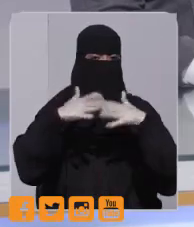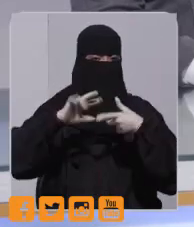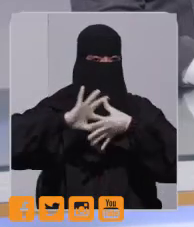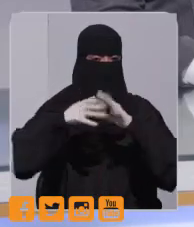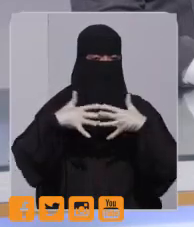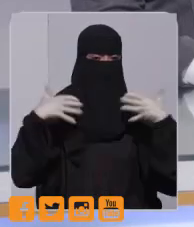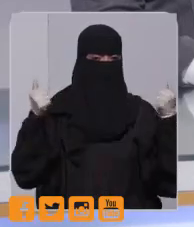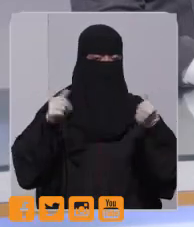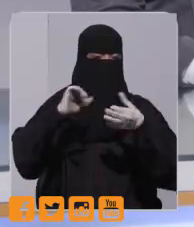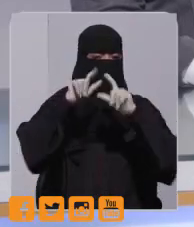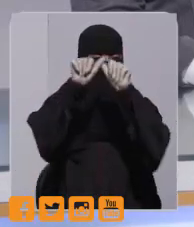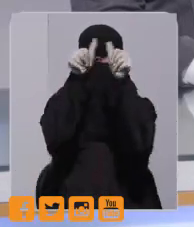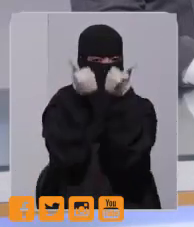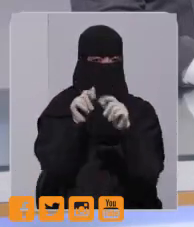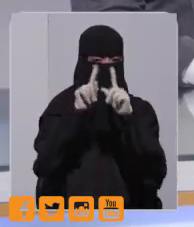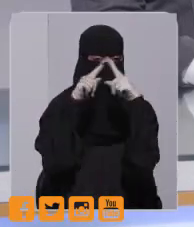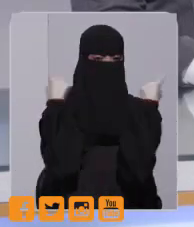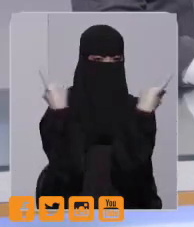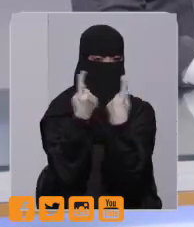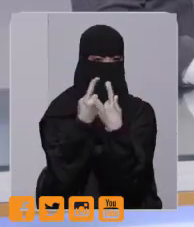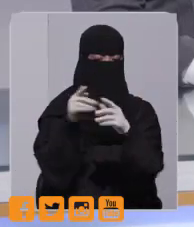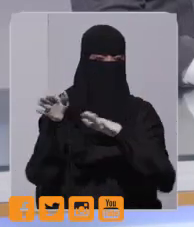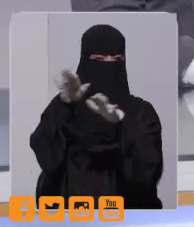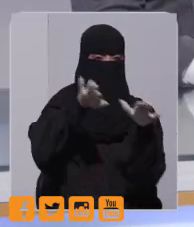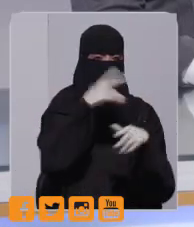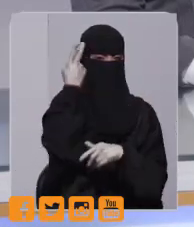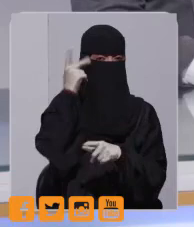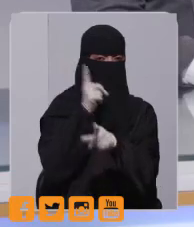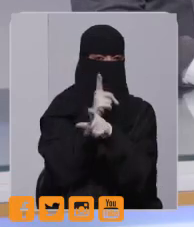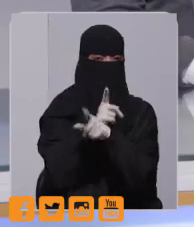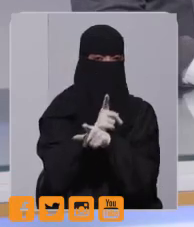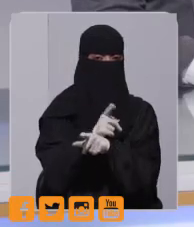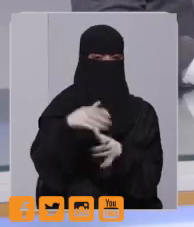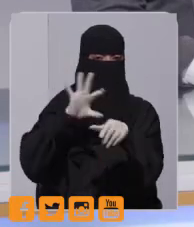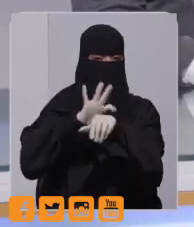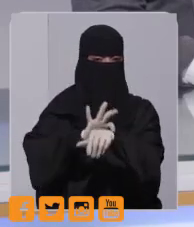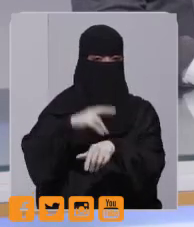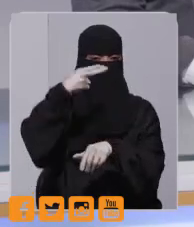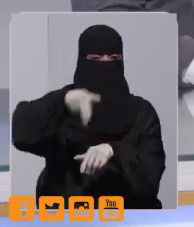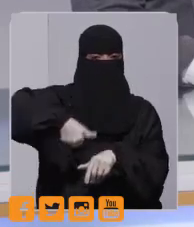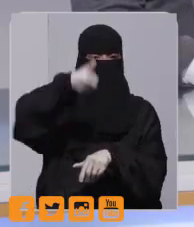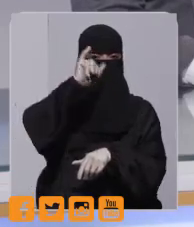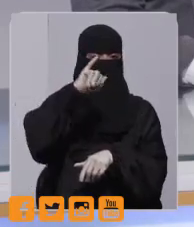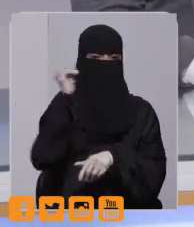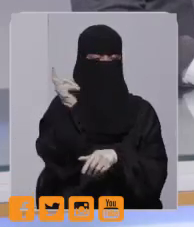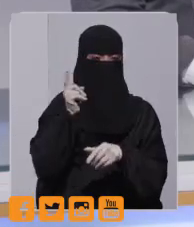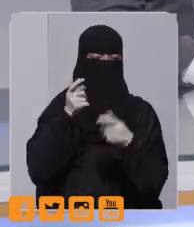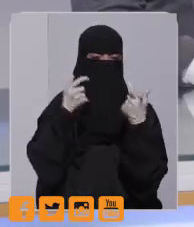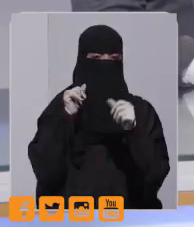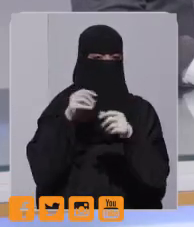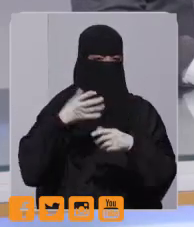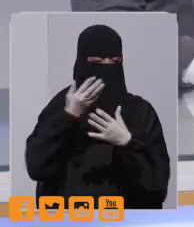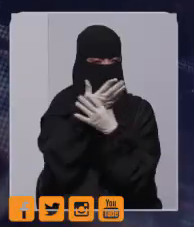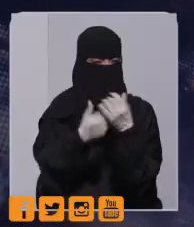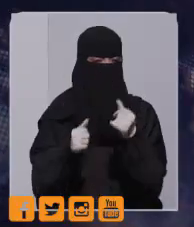بشان تشكيل اللجنه الطبيه بساحل حضرموت برئاسه الاستاذ الدكتور عامر سالمين بالعفير استشاري نساء